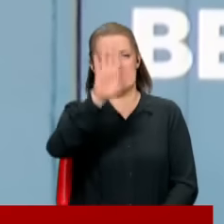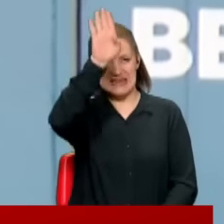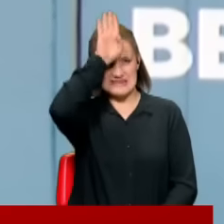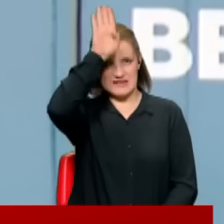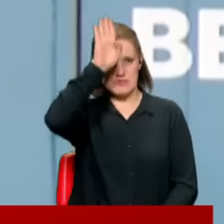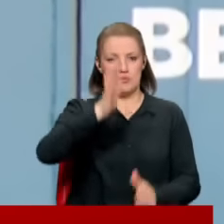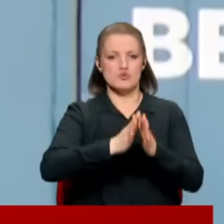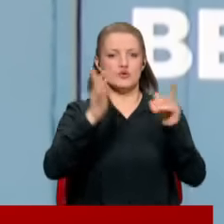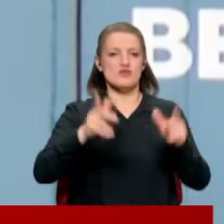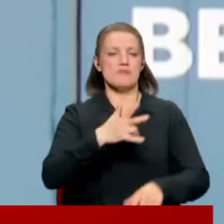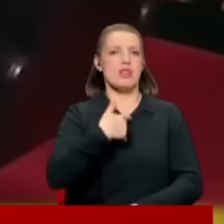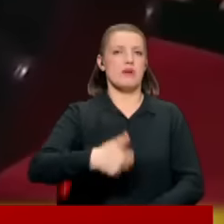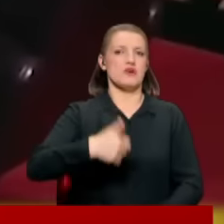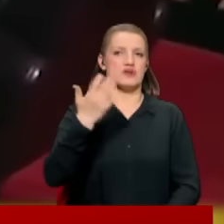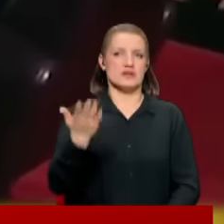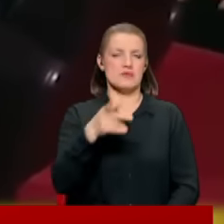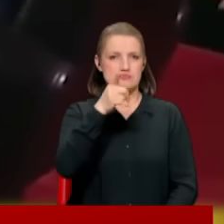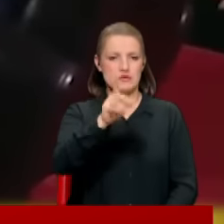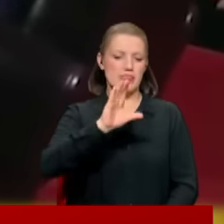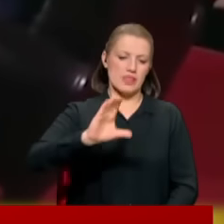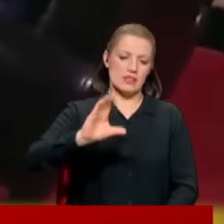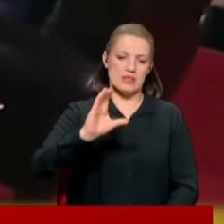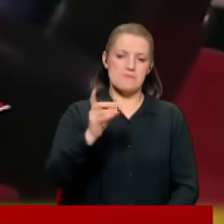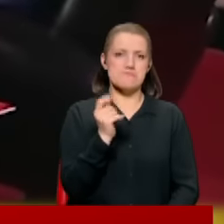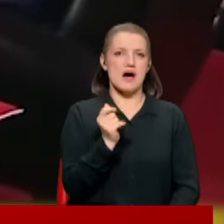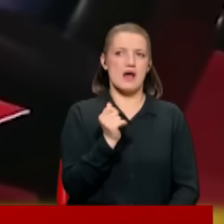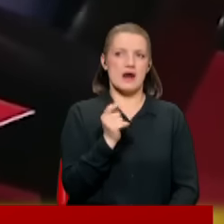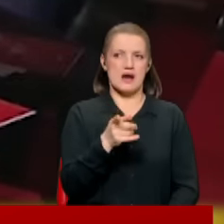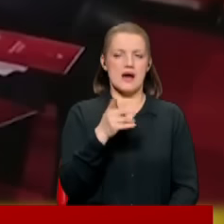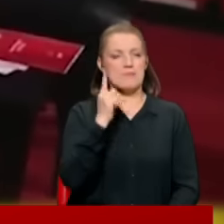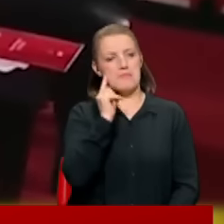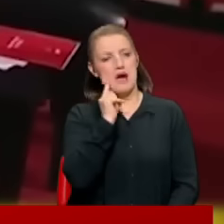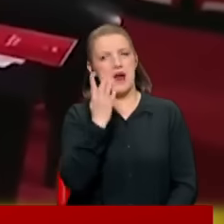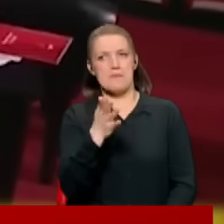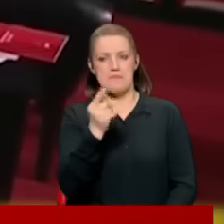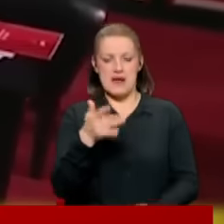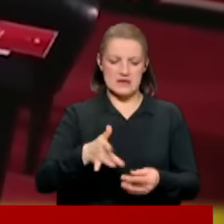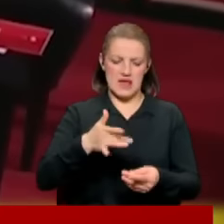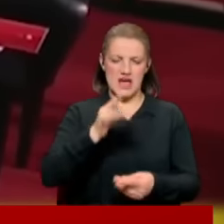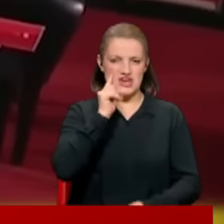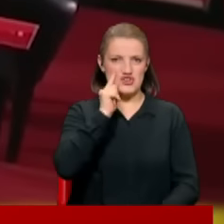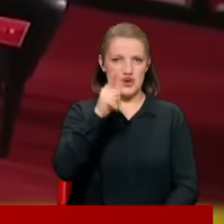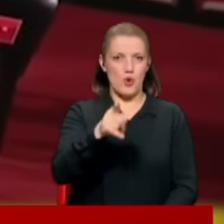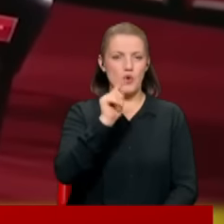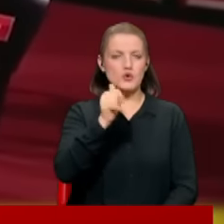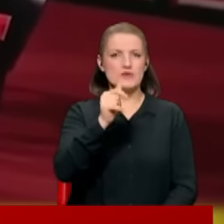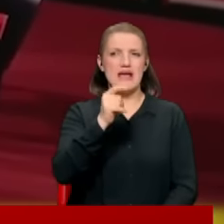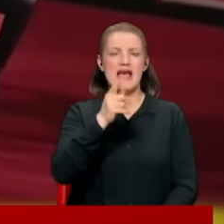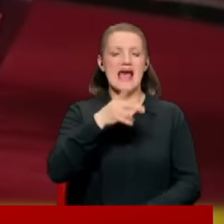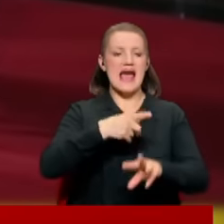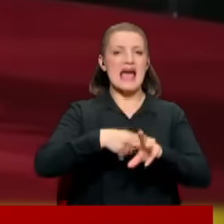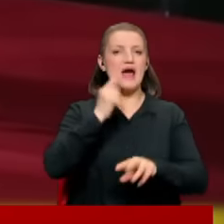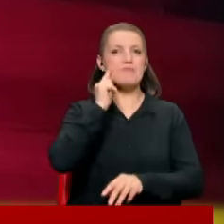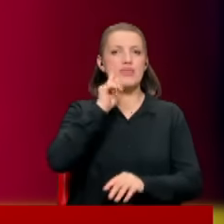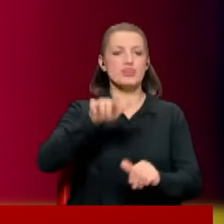İstanbul'un Büyükşehir Belediye Başkanı. Bunlar deste paralar, Bay Ekrem falan. Para sayan kişinin o gün Ekrem Bey'in danışmanı